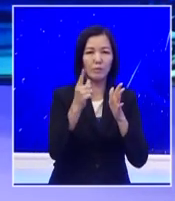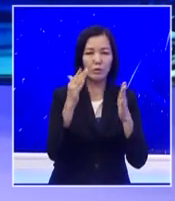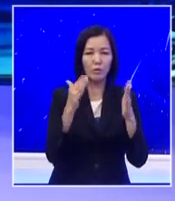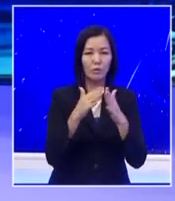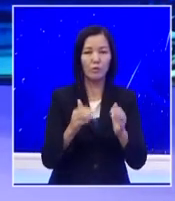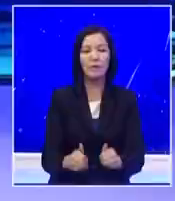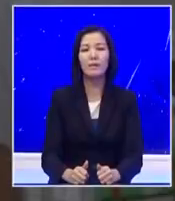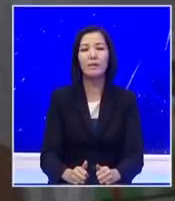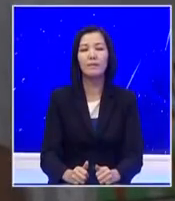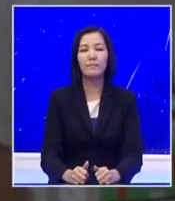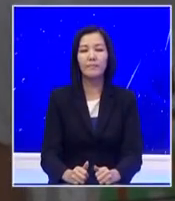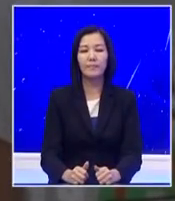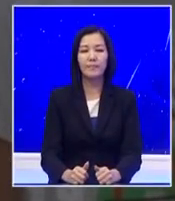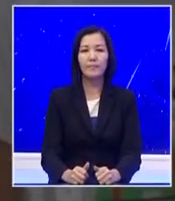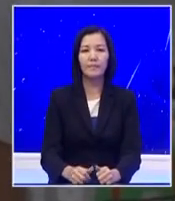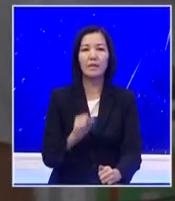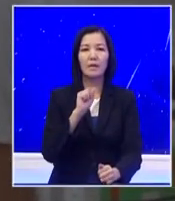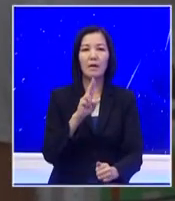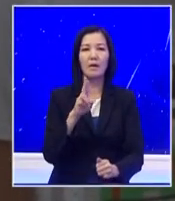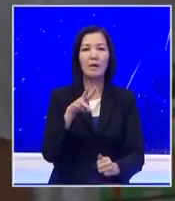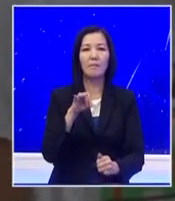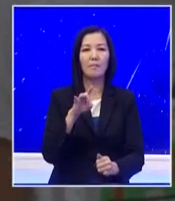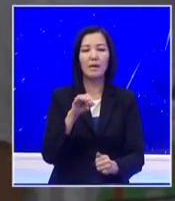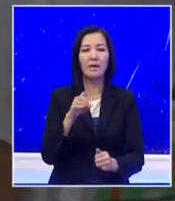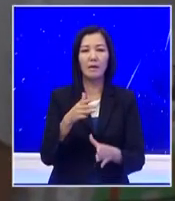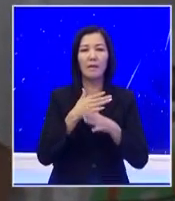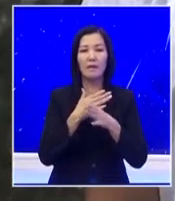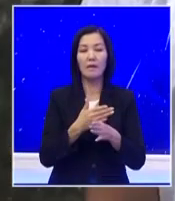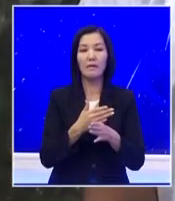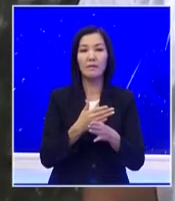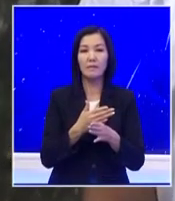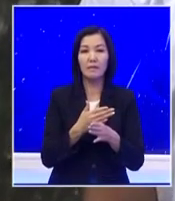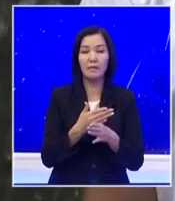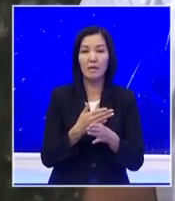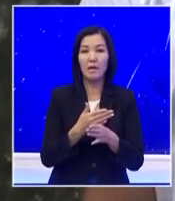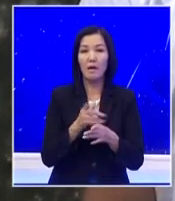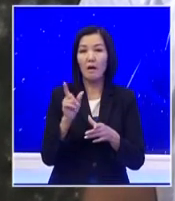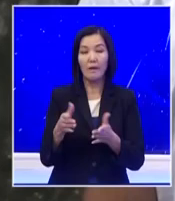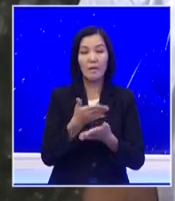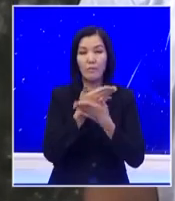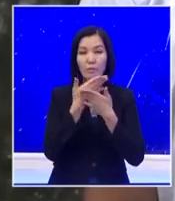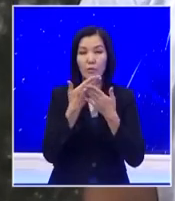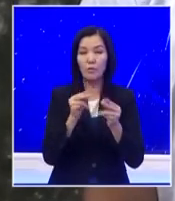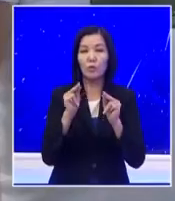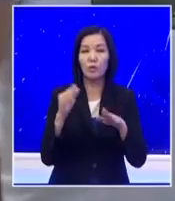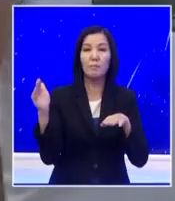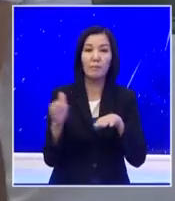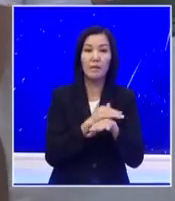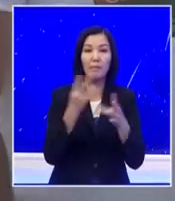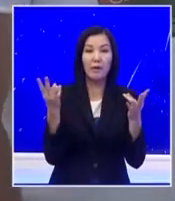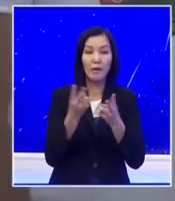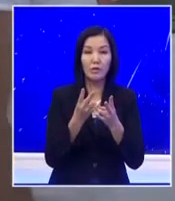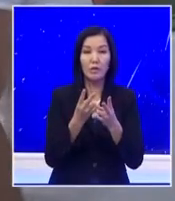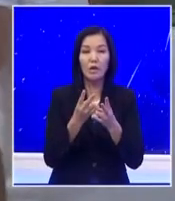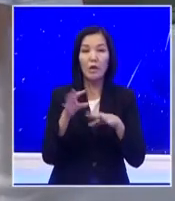баспана. Ақмарал Қасымбекованың арқасында тірері де, сүйенері де жоқ. Шын мейірім мен жәрдемге мұқтаж.